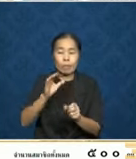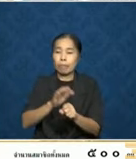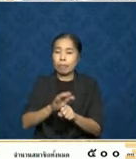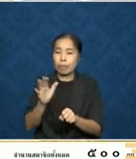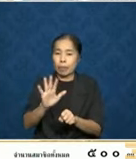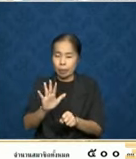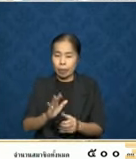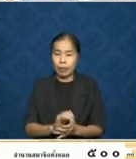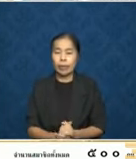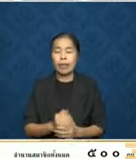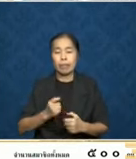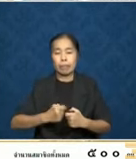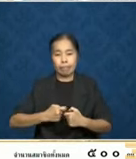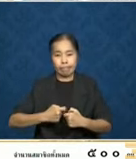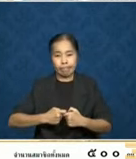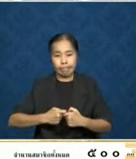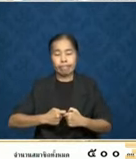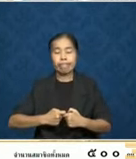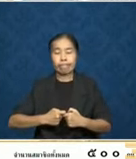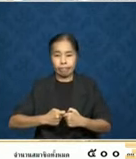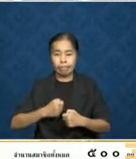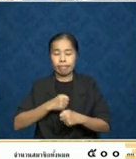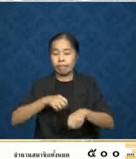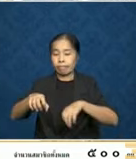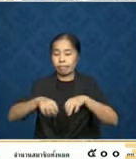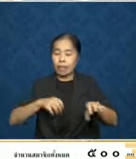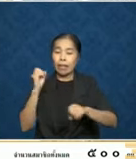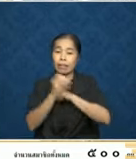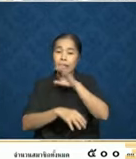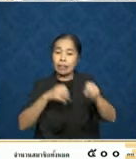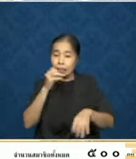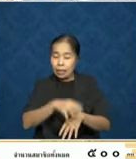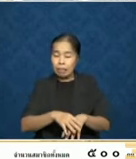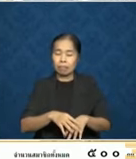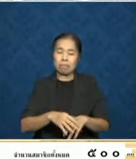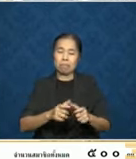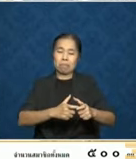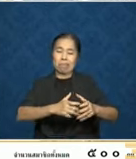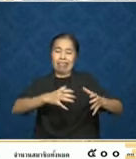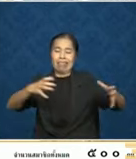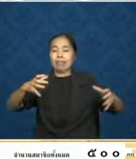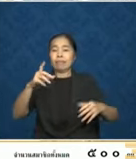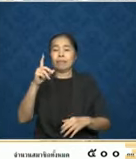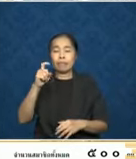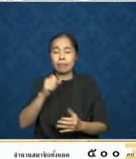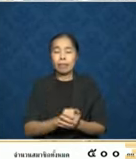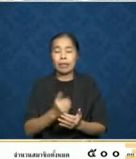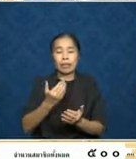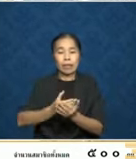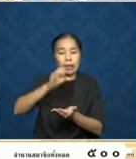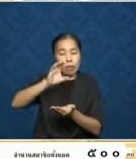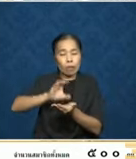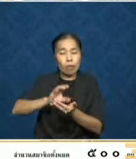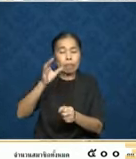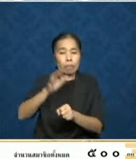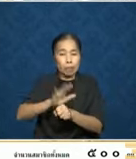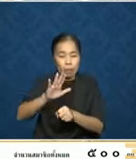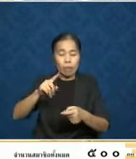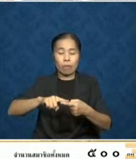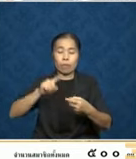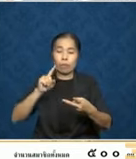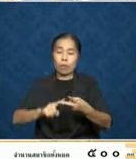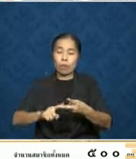แล้วก็ลำบากครับในการที่จัดการขยะในระบบขยะใหญ่ๆนะครับไม่ว่าจะเป็นเรื่องงบประมาณนะครับเรื่องของความเดือด